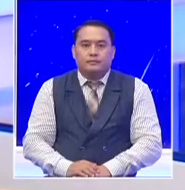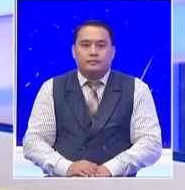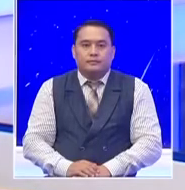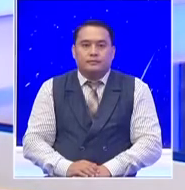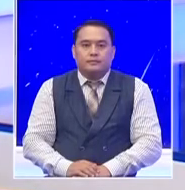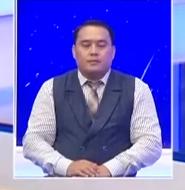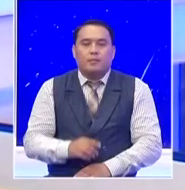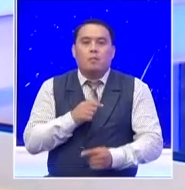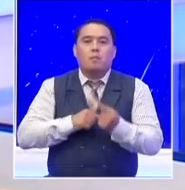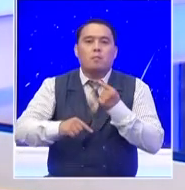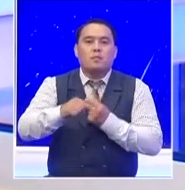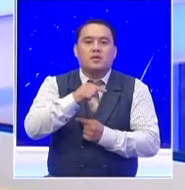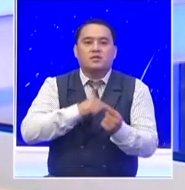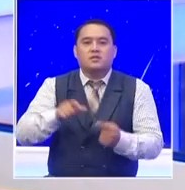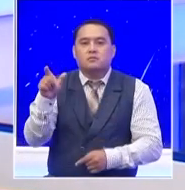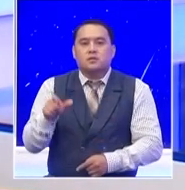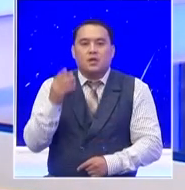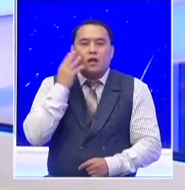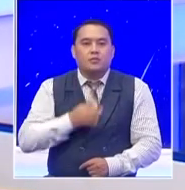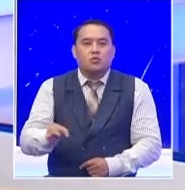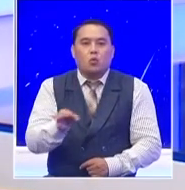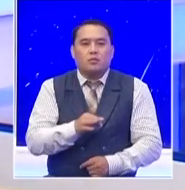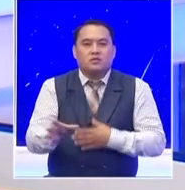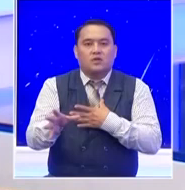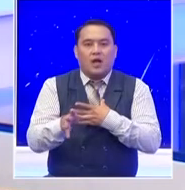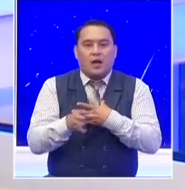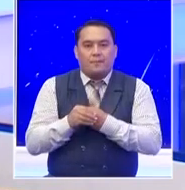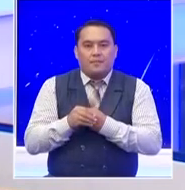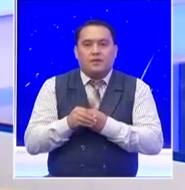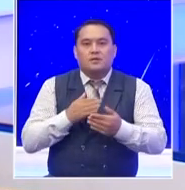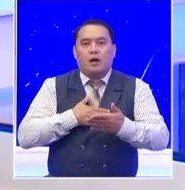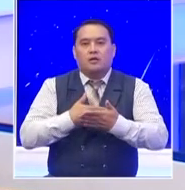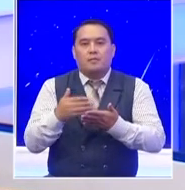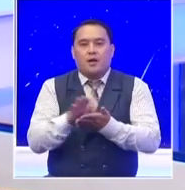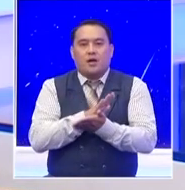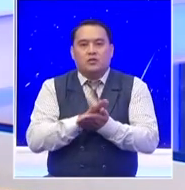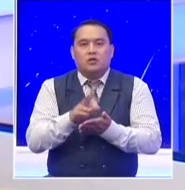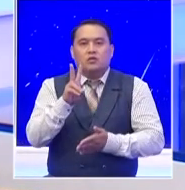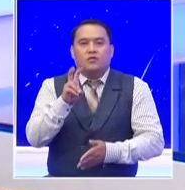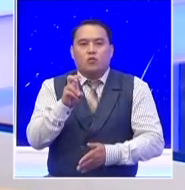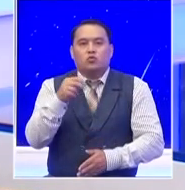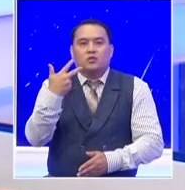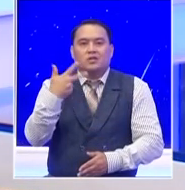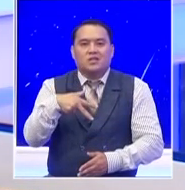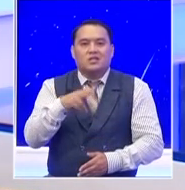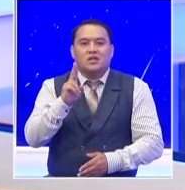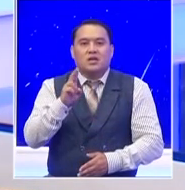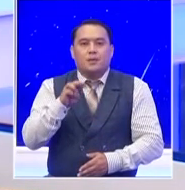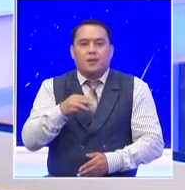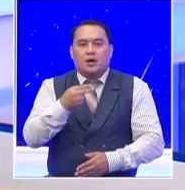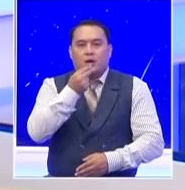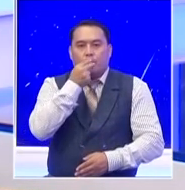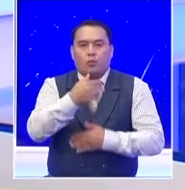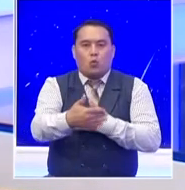Эстафета добра. Предприниматели Алматинской области совместно с волонтерами «Лидер КЗ» собрали около 230-килограммовых продуктовых